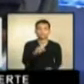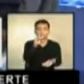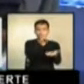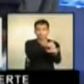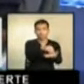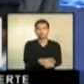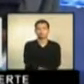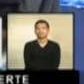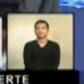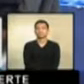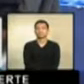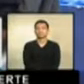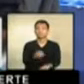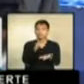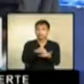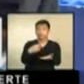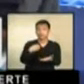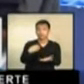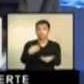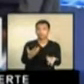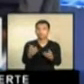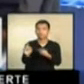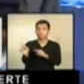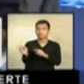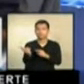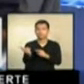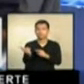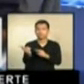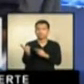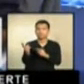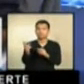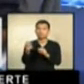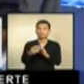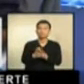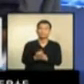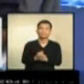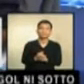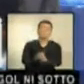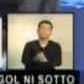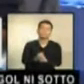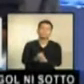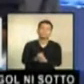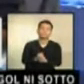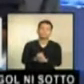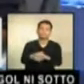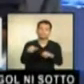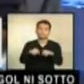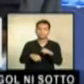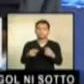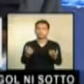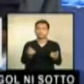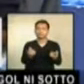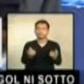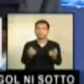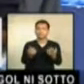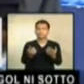na? Opo. Okay. So itong si suspect number one. So, ano